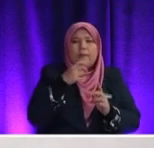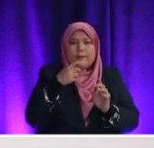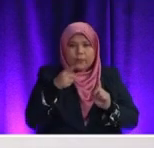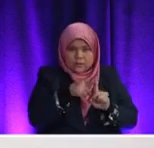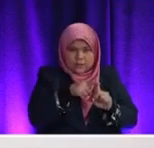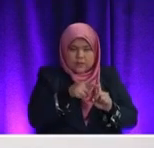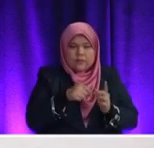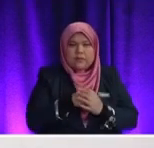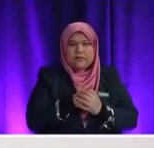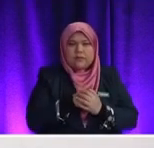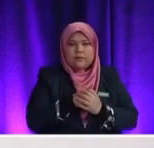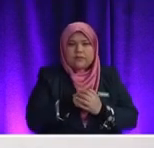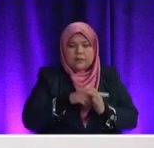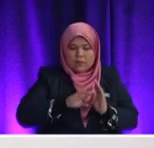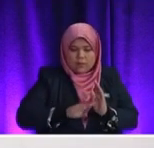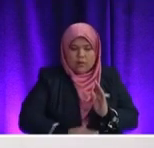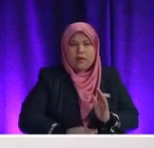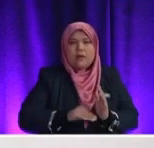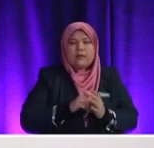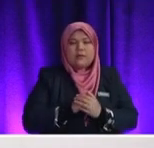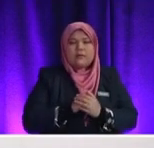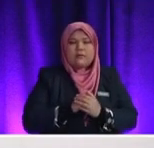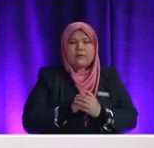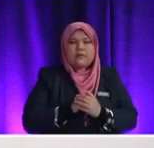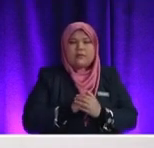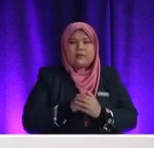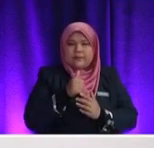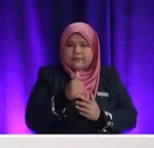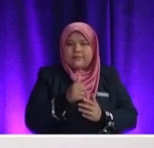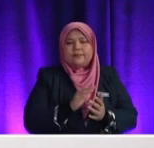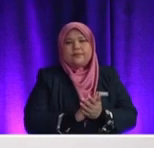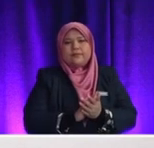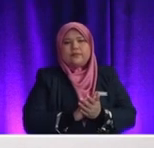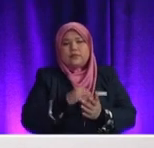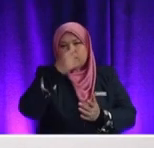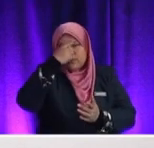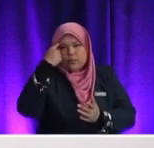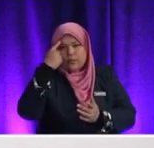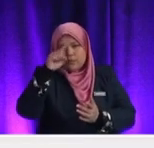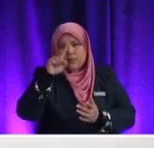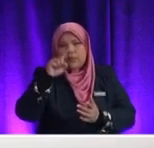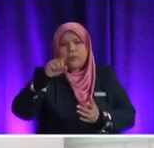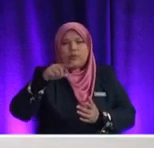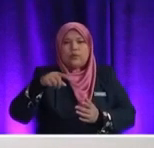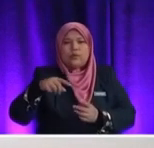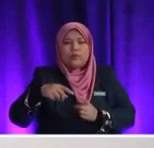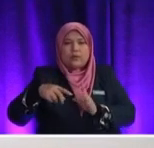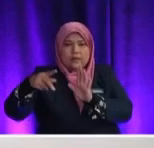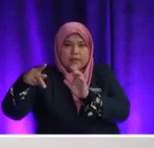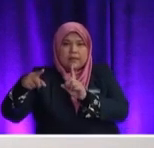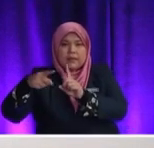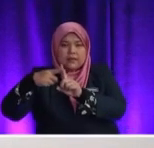dia kedua Oke bos Oke kalau bagi Kya merupakan